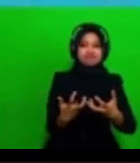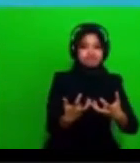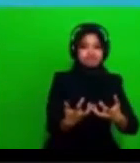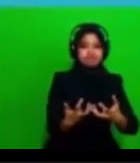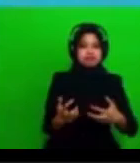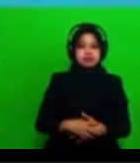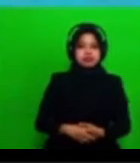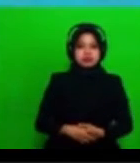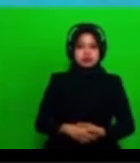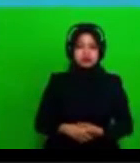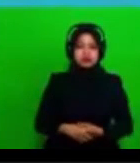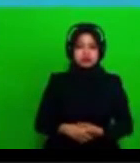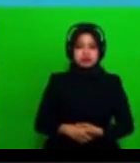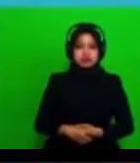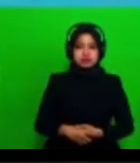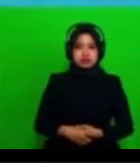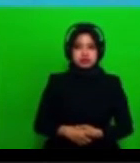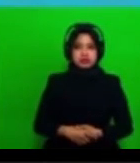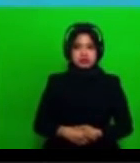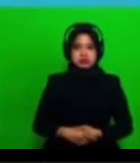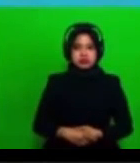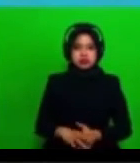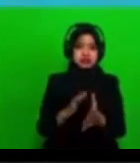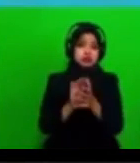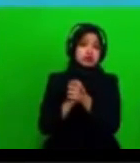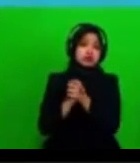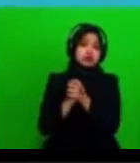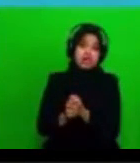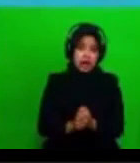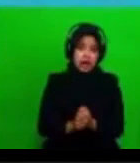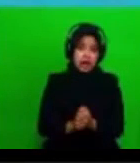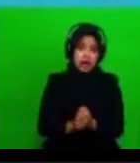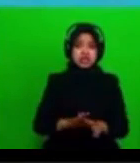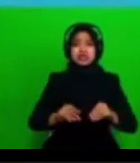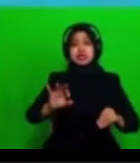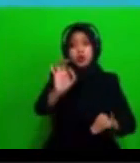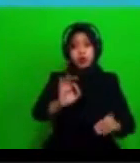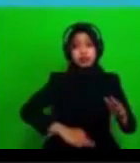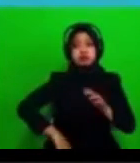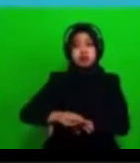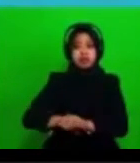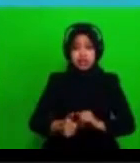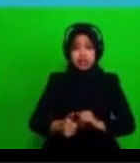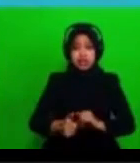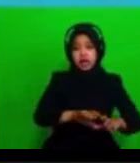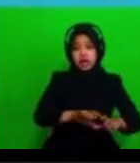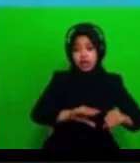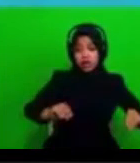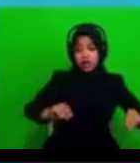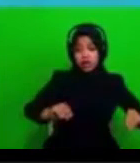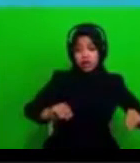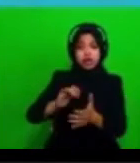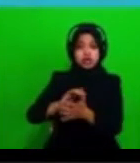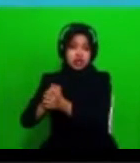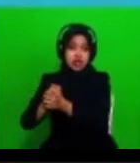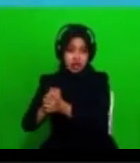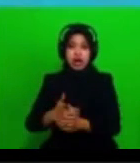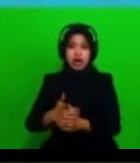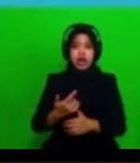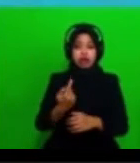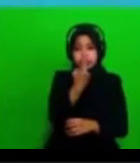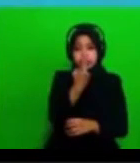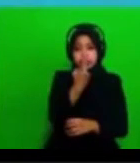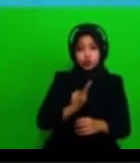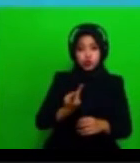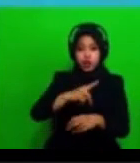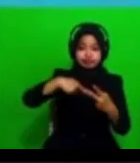ya. Jadi kalau sejahtera, ya kinerjanya ya oke. Kalau kinerjanya oke, ya pasti sejahtera. Ya, jadi